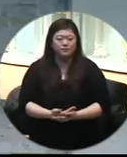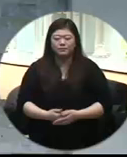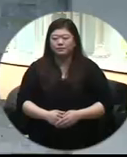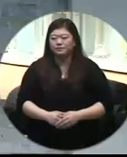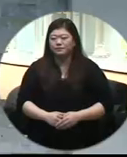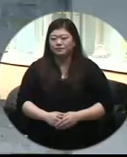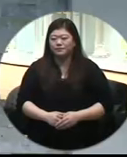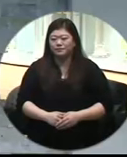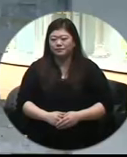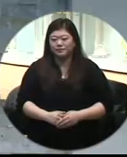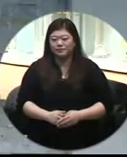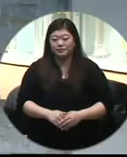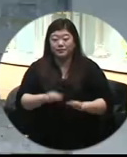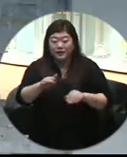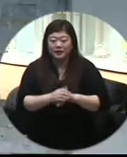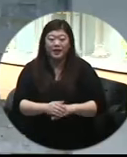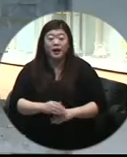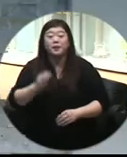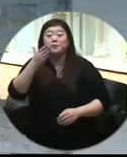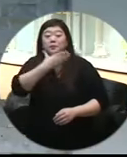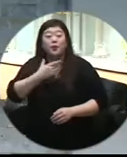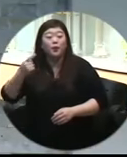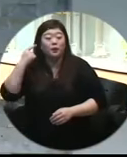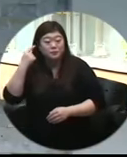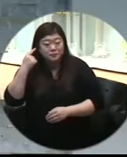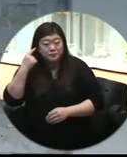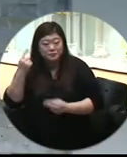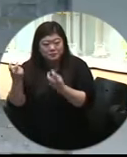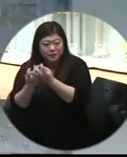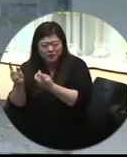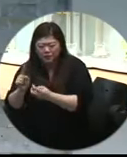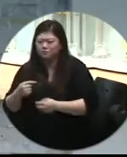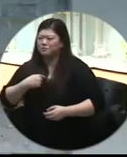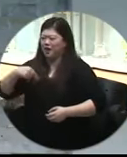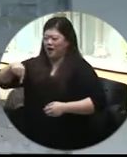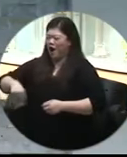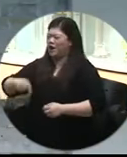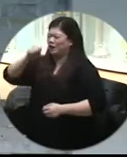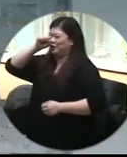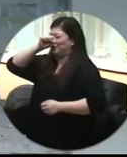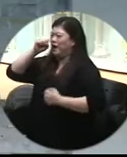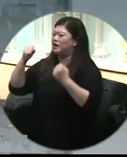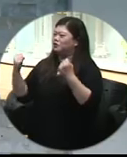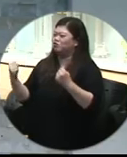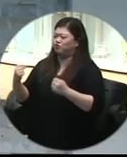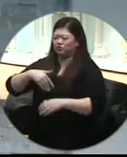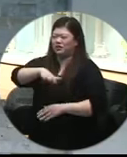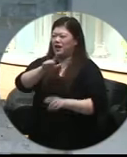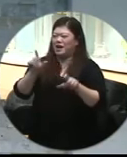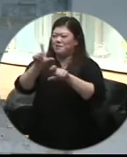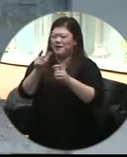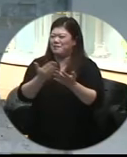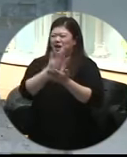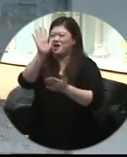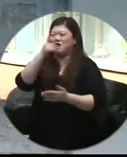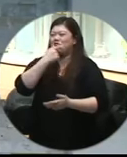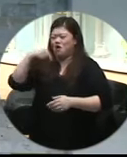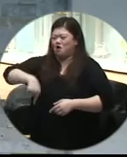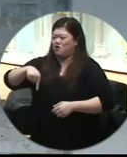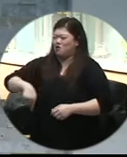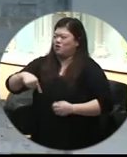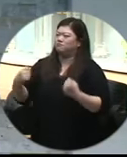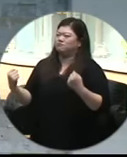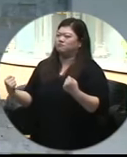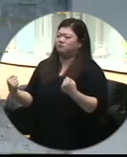복음은요, 여기 있는 것이 조사오니 하면서 가만히 머물러 있으면 안 돼요. 제자리 있으면 안